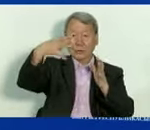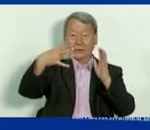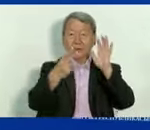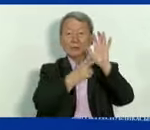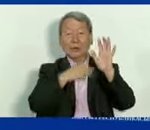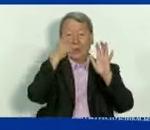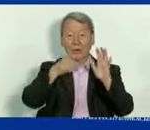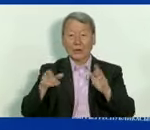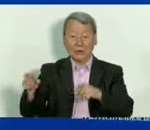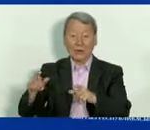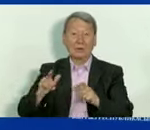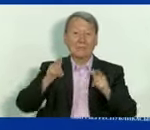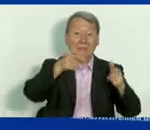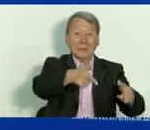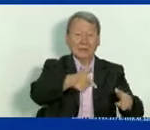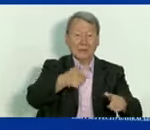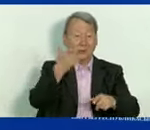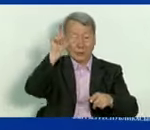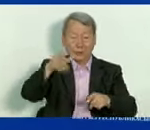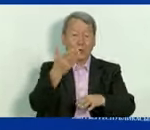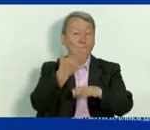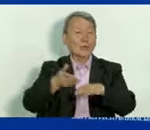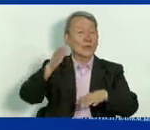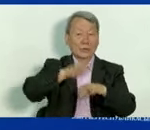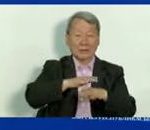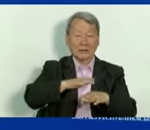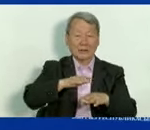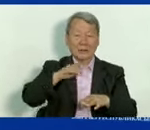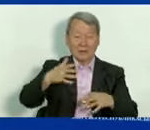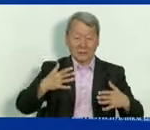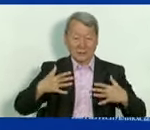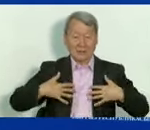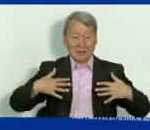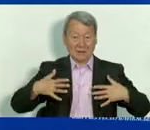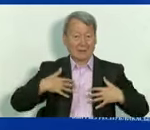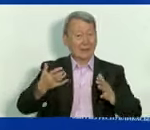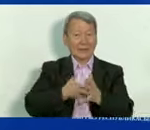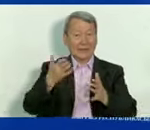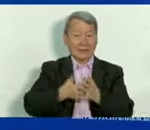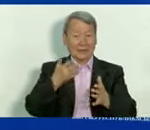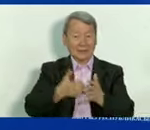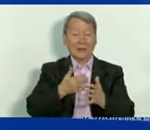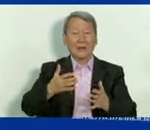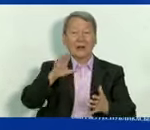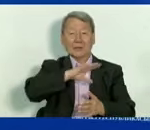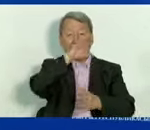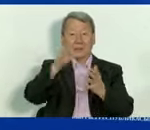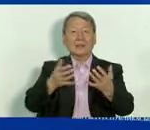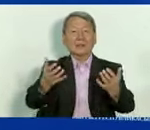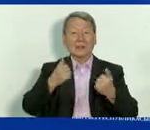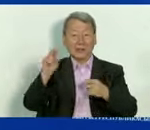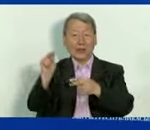рождения поступил в больницу в крайне тяжелом состоянии, с дыхательной недостаточностью, был взят